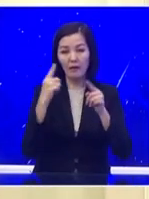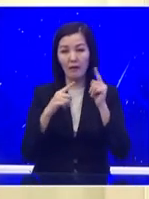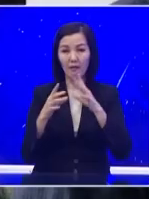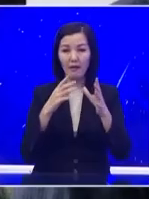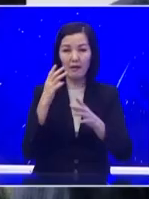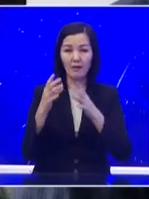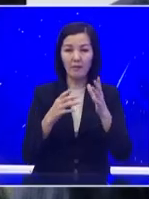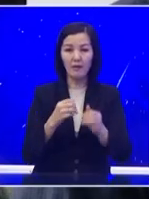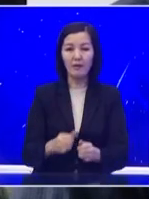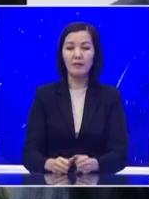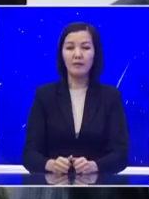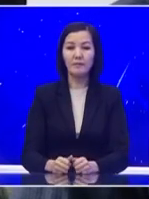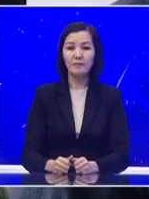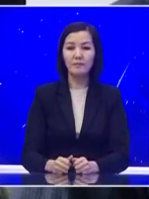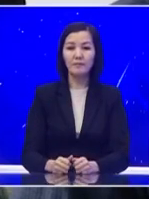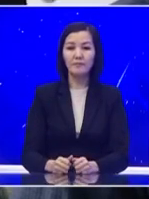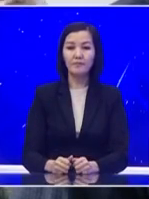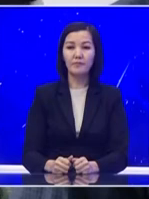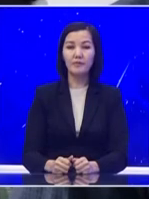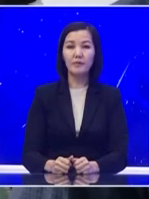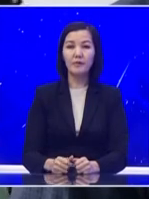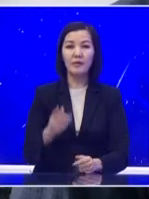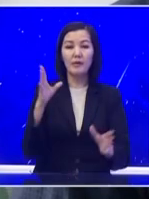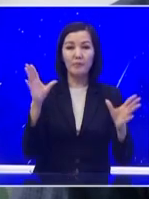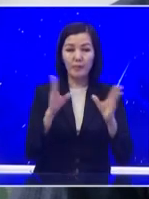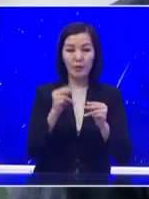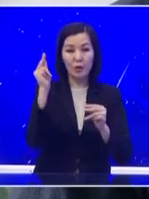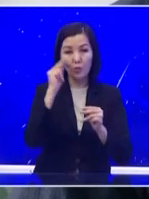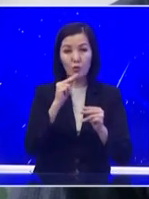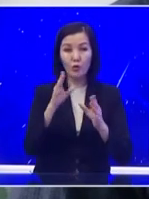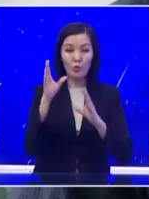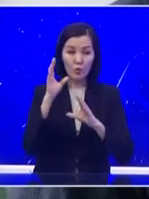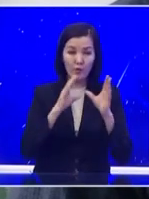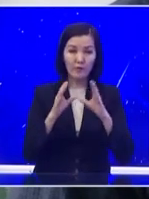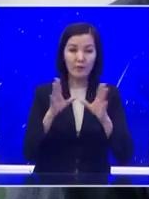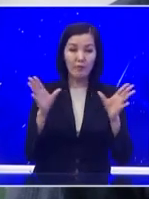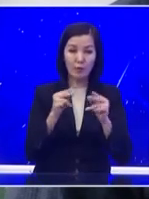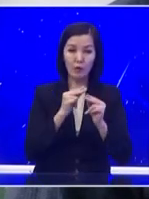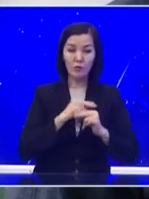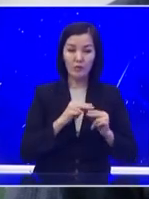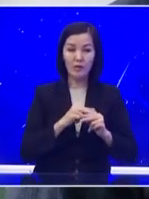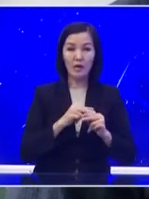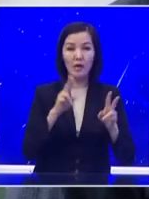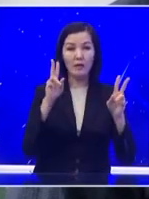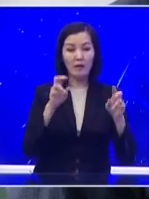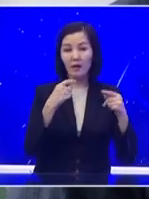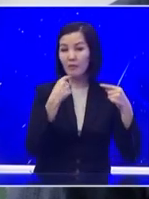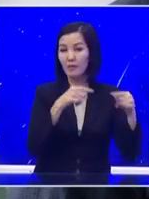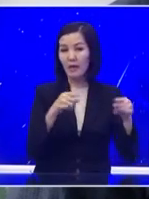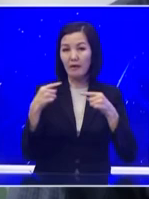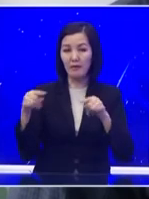үңіледі. Бір оқу орнында, бір шеберханада оқысақ та, бірге жұмыс жасап жүрсек те, біздің